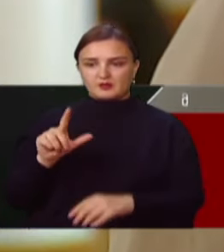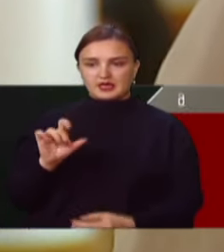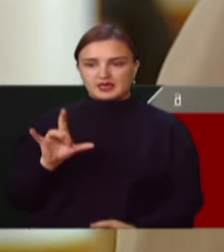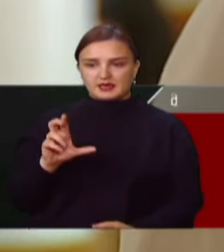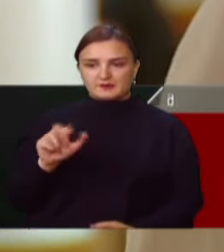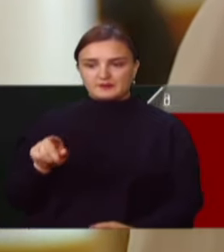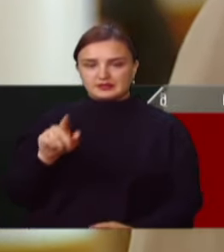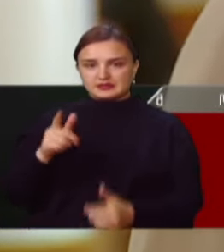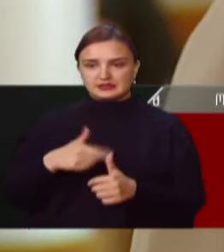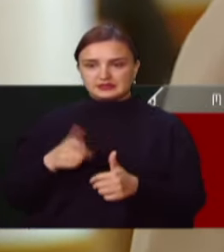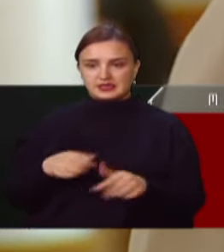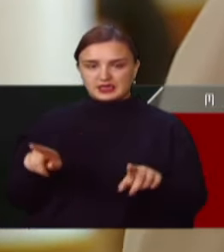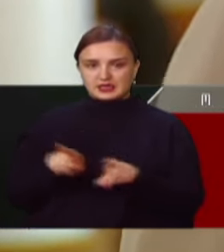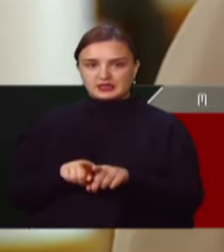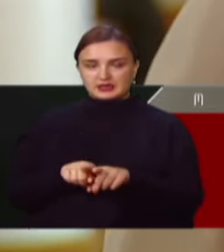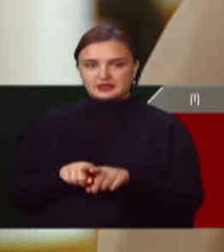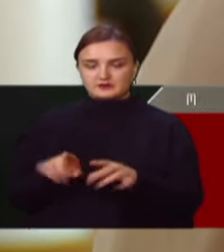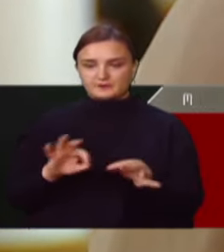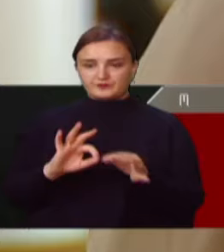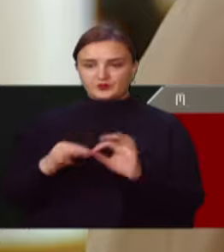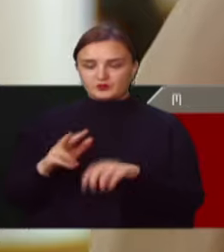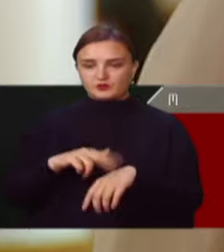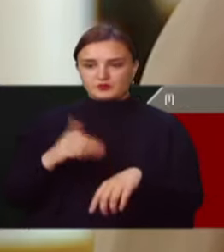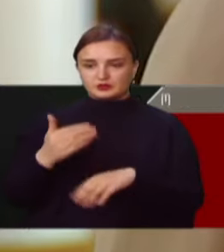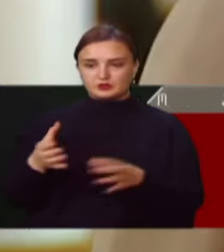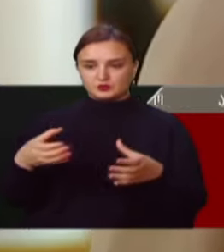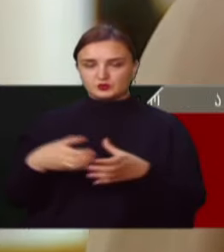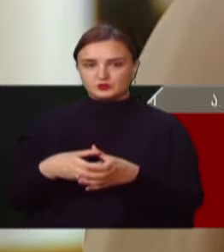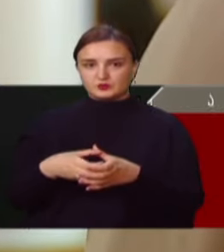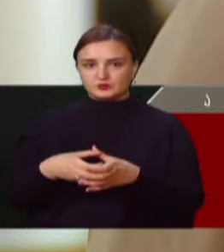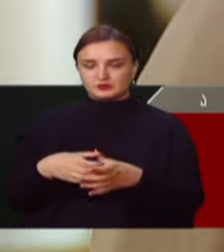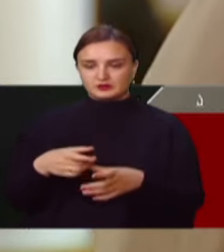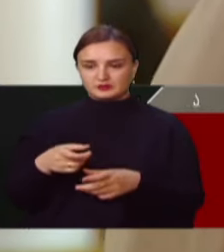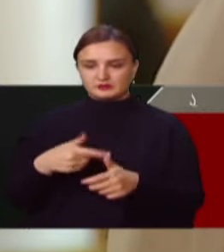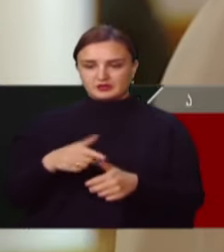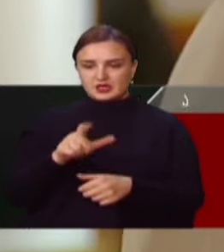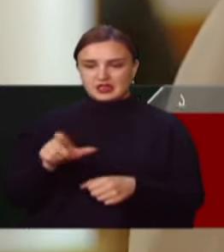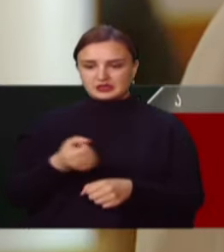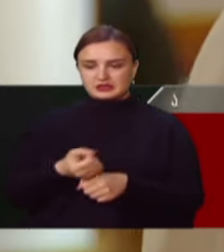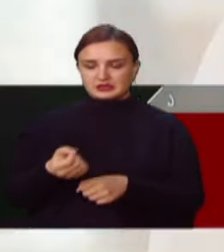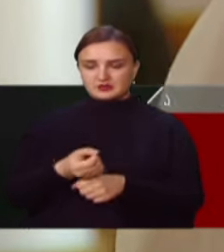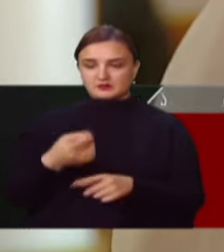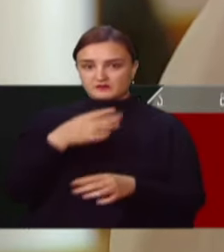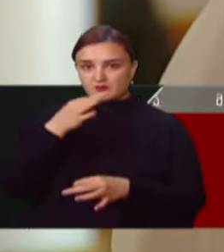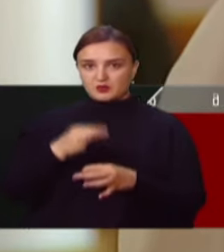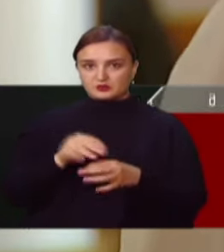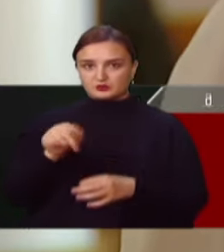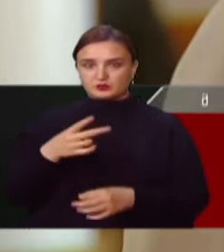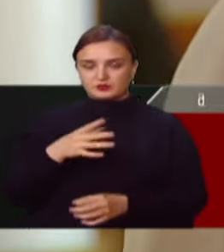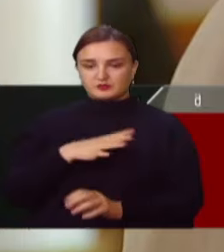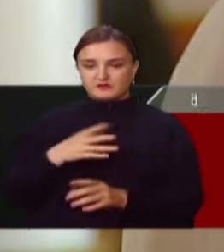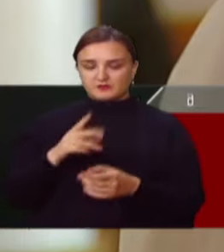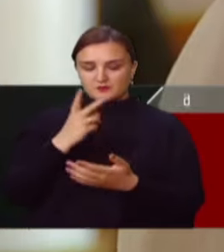რომელიც სახელითაც კონკრეტული პოლიციელების ჯგუფი ცემს ხალხს, მან პასუხი აგოს. მიუხედავად იმ